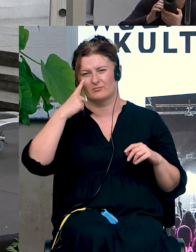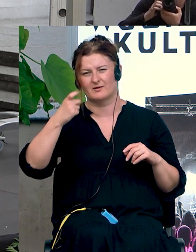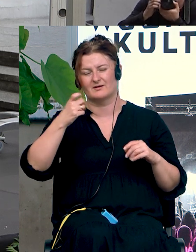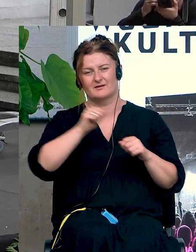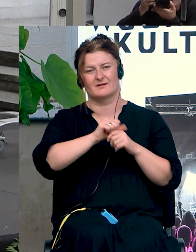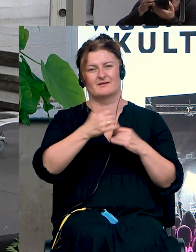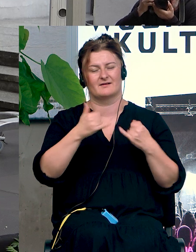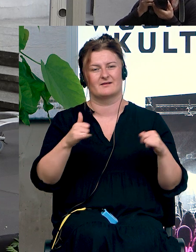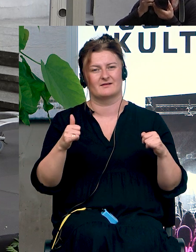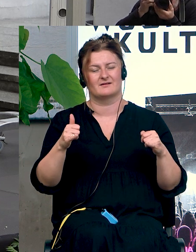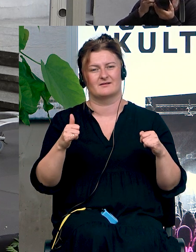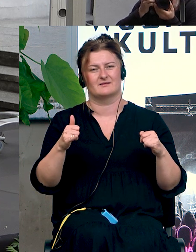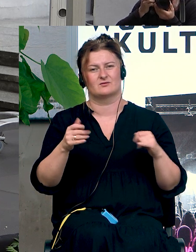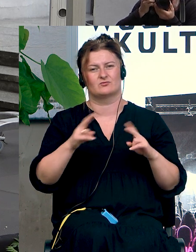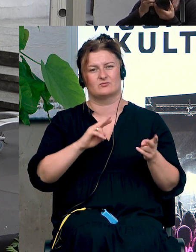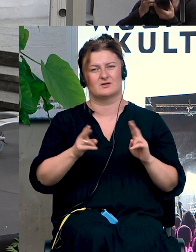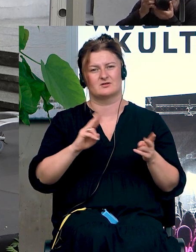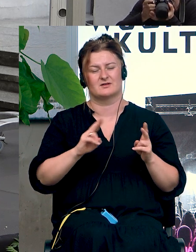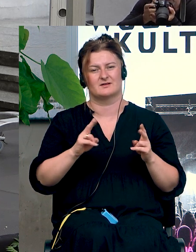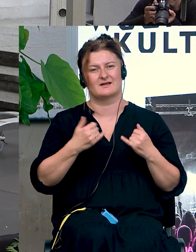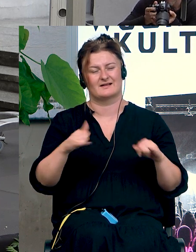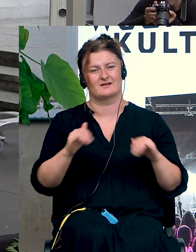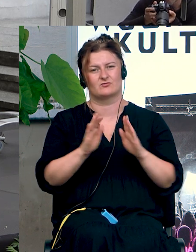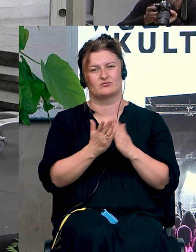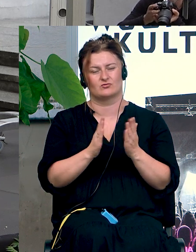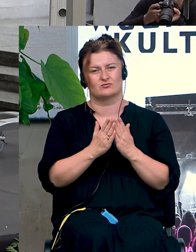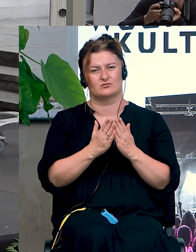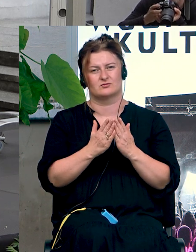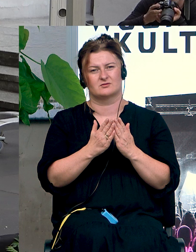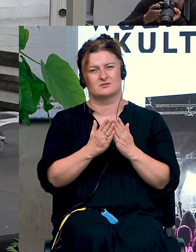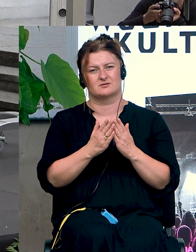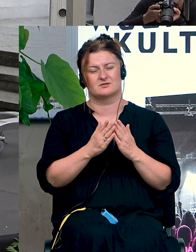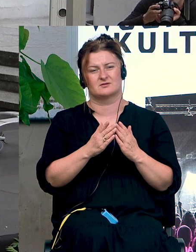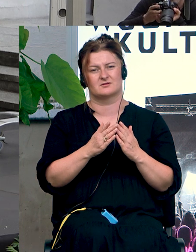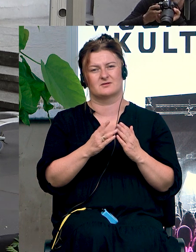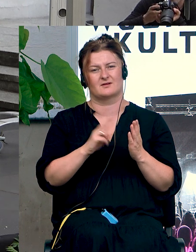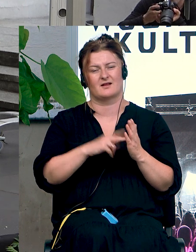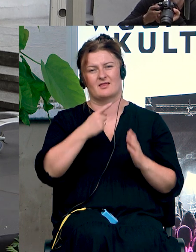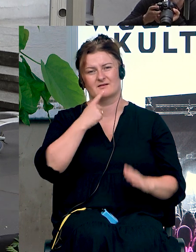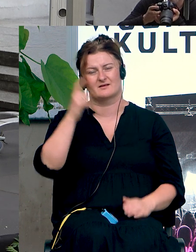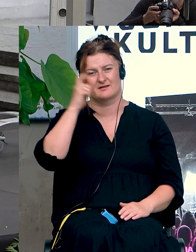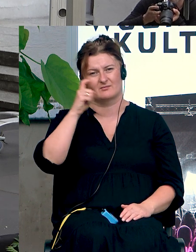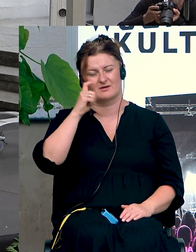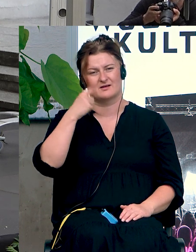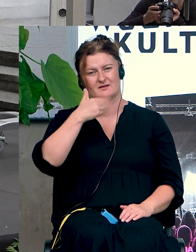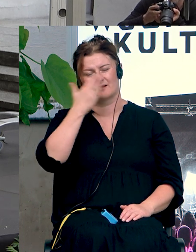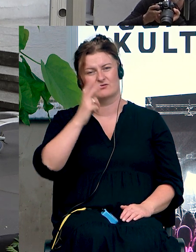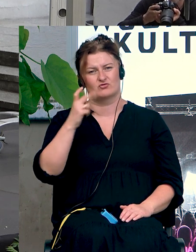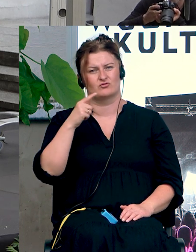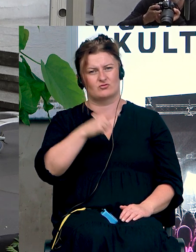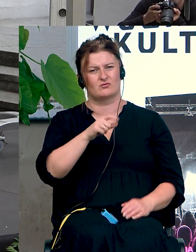inne, jest tłumaczenie innej książki pani na język niemiecki. Nie wiem, czy to jest